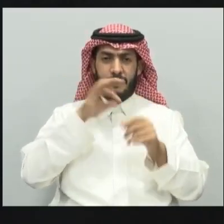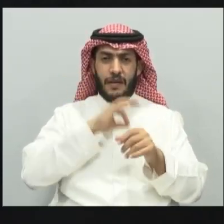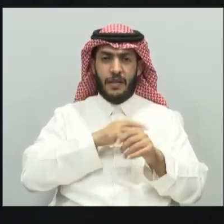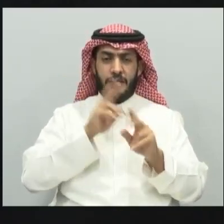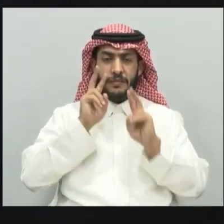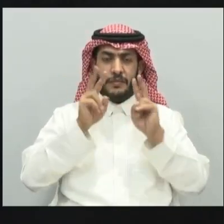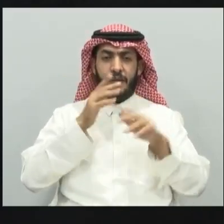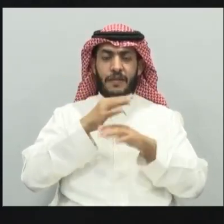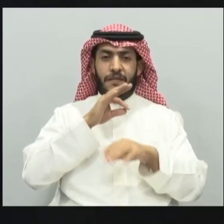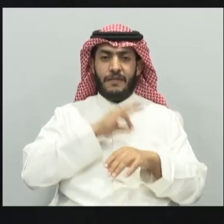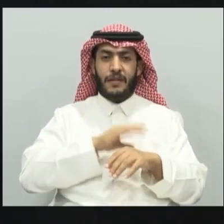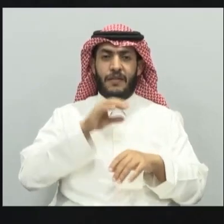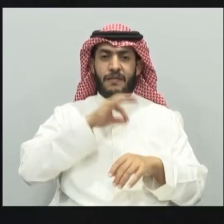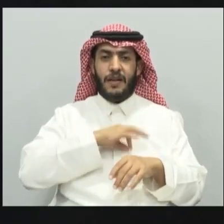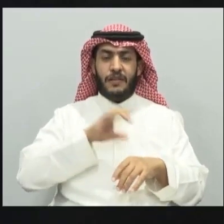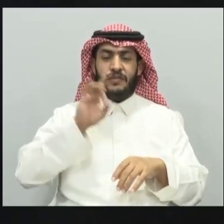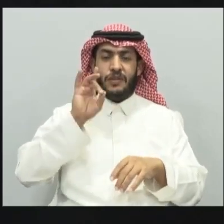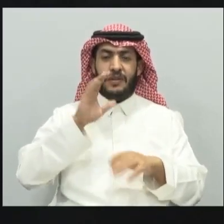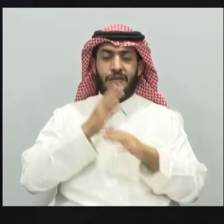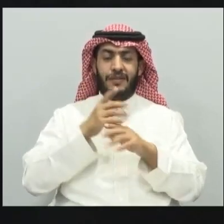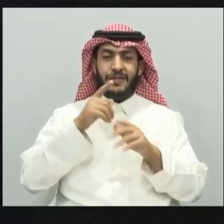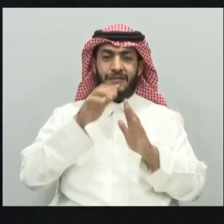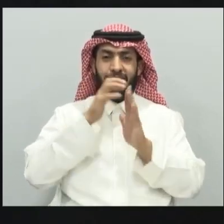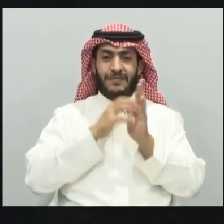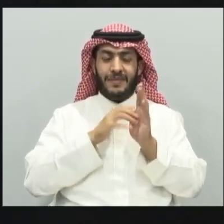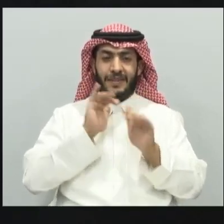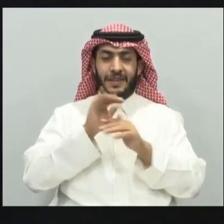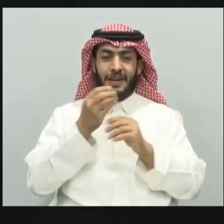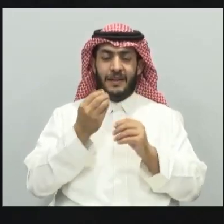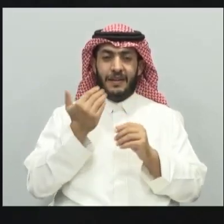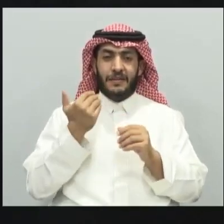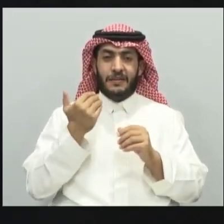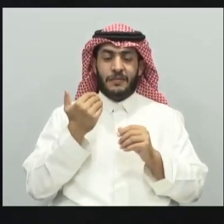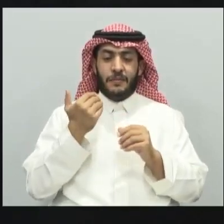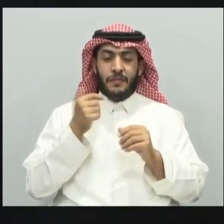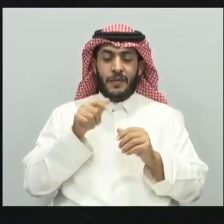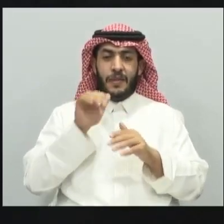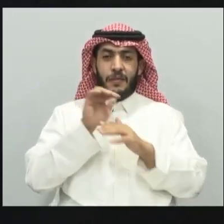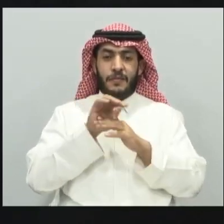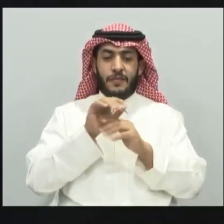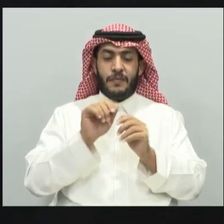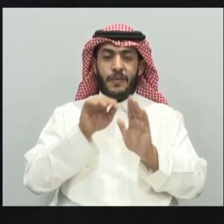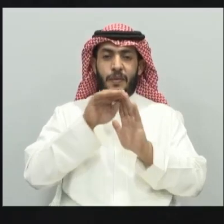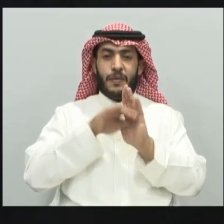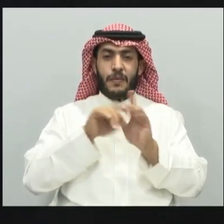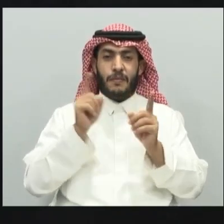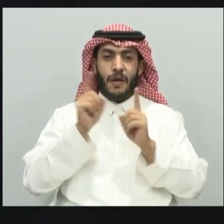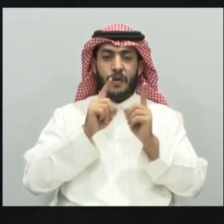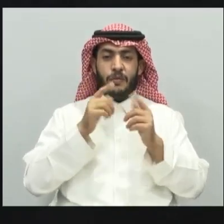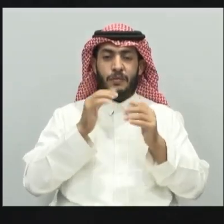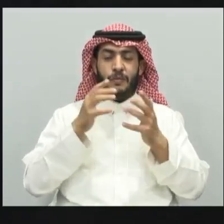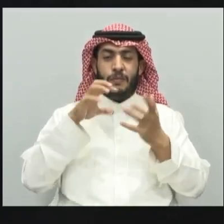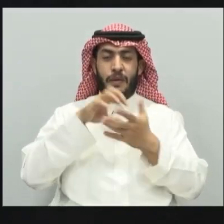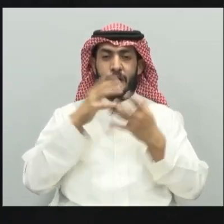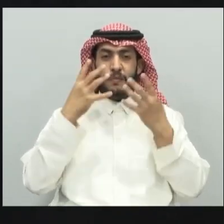حتى نستفيد باذن الله تعالى وقبل ان اتي واياكم الى هذا الدرس والى محاوره والى جوه